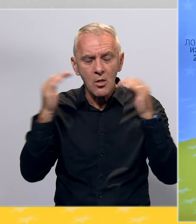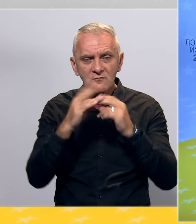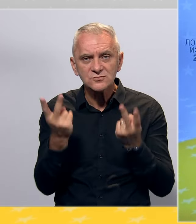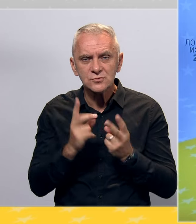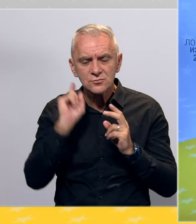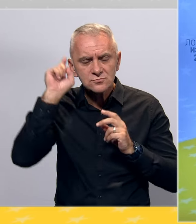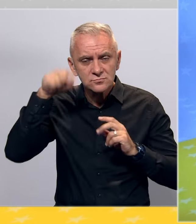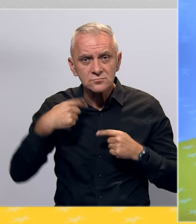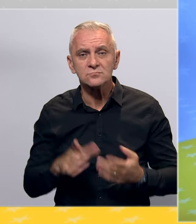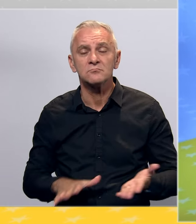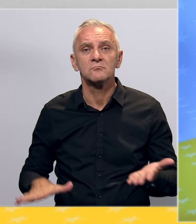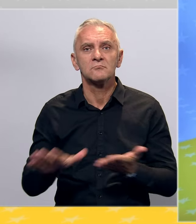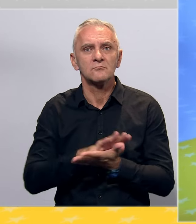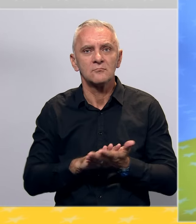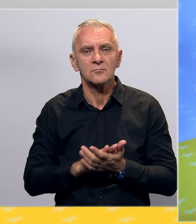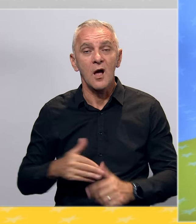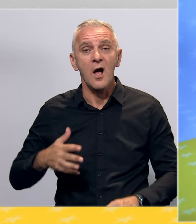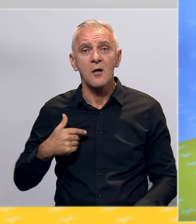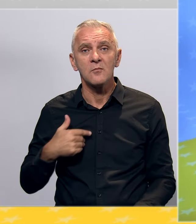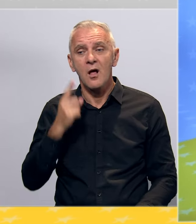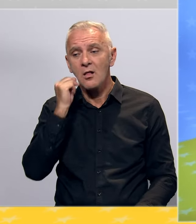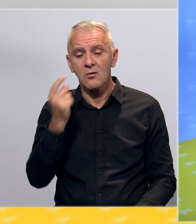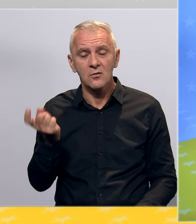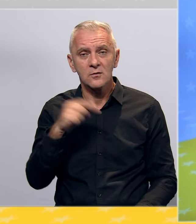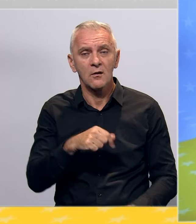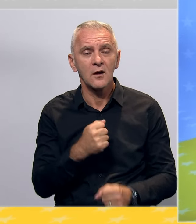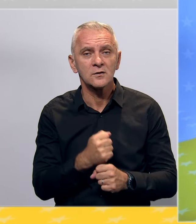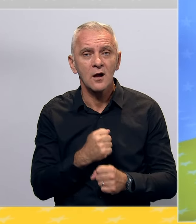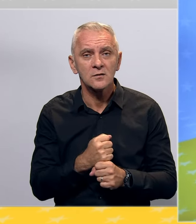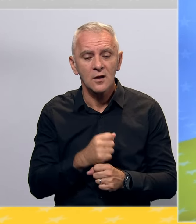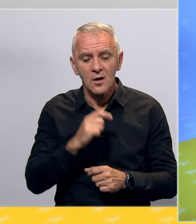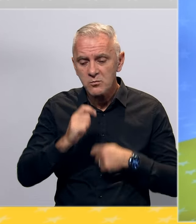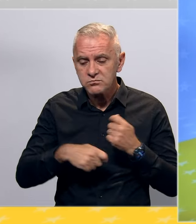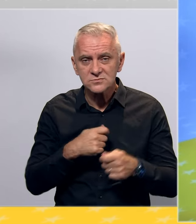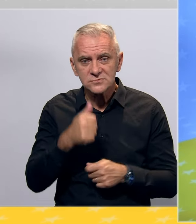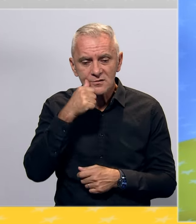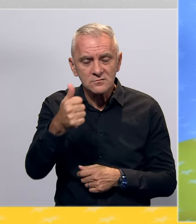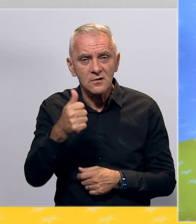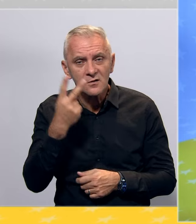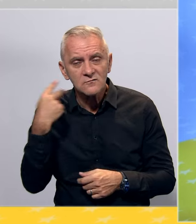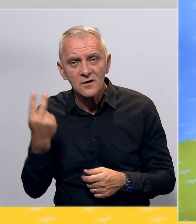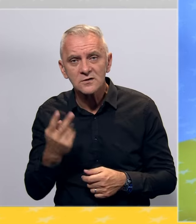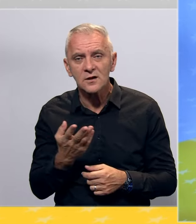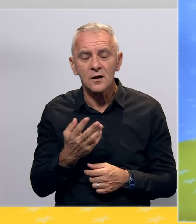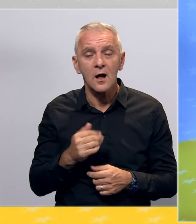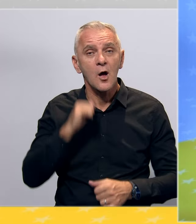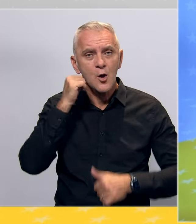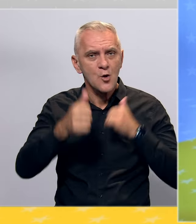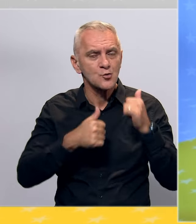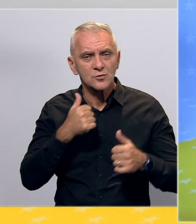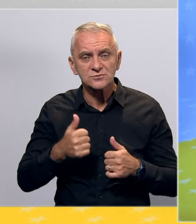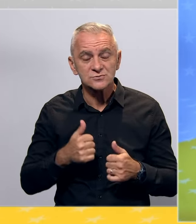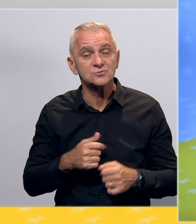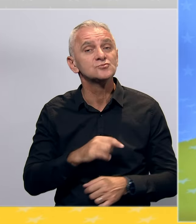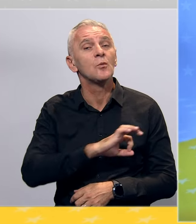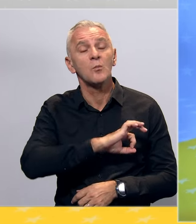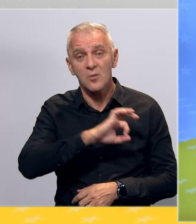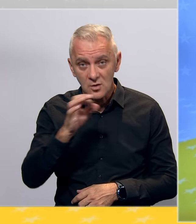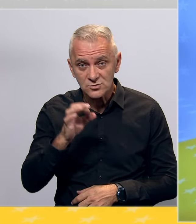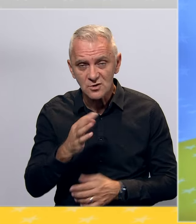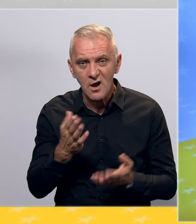a mladi ljudi koji dolaze u grad rade honorarno ili poslove od danas do sutra. Turistički kapaciteti su nam izuzetni, ali